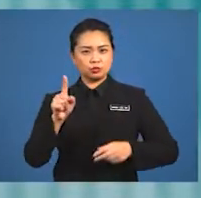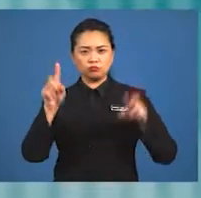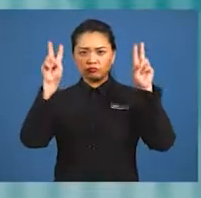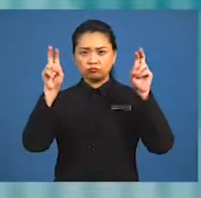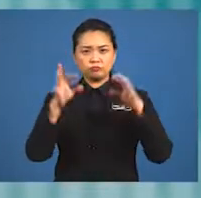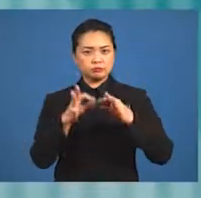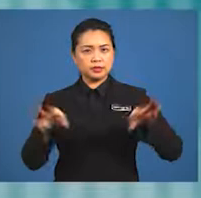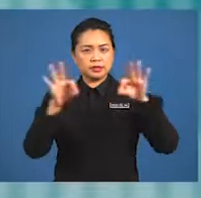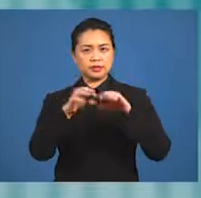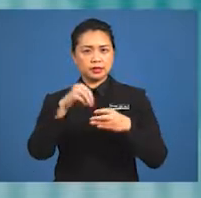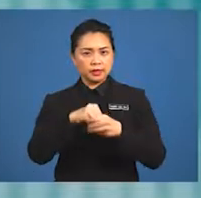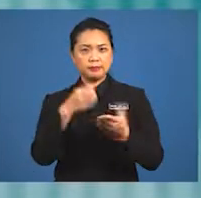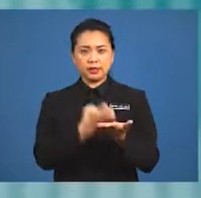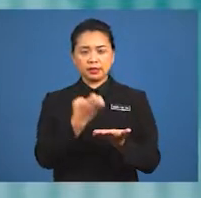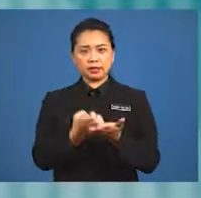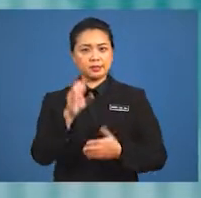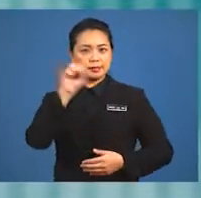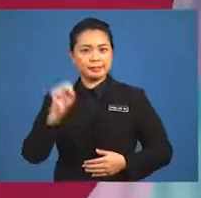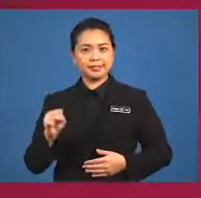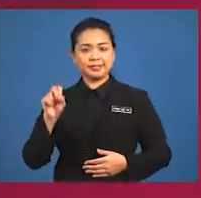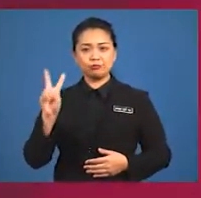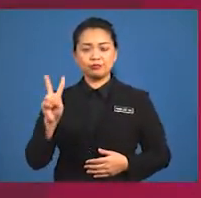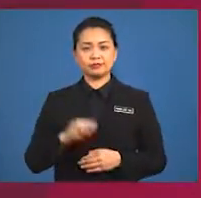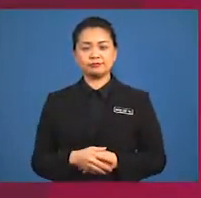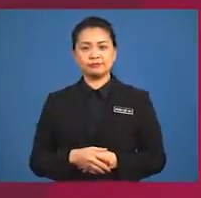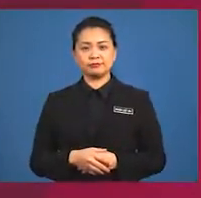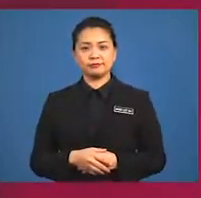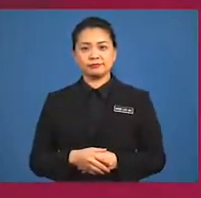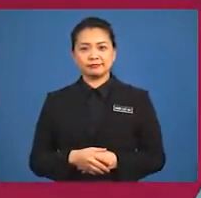dalam mata pelajaran ekonomi semester 2.